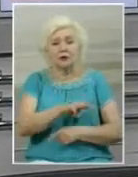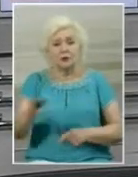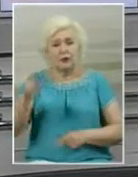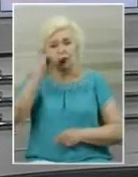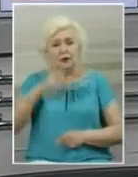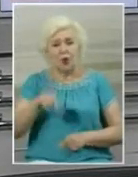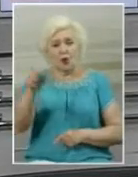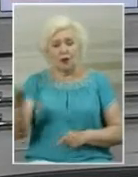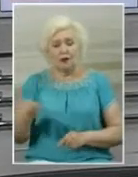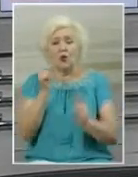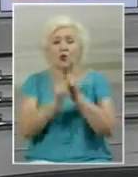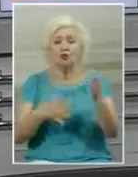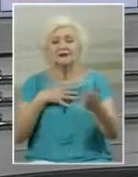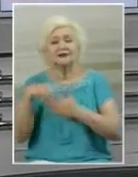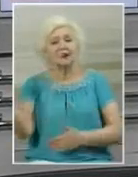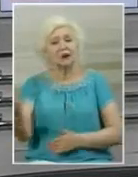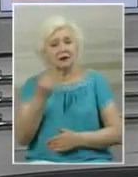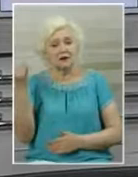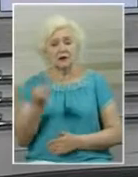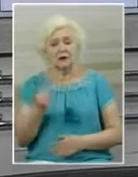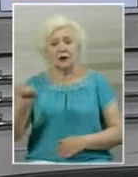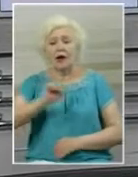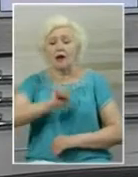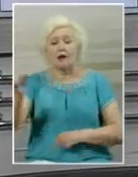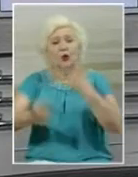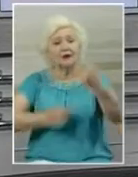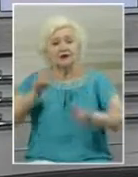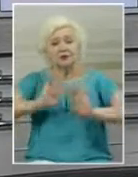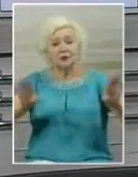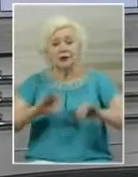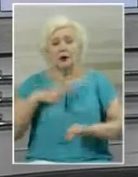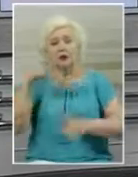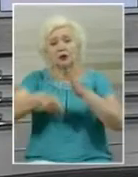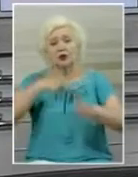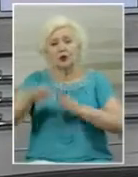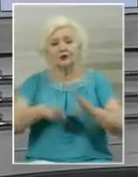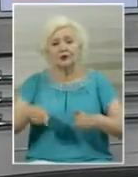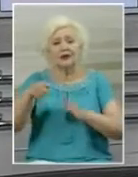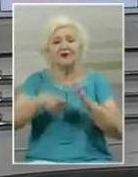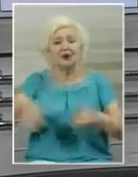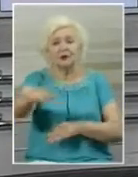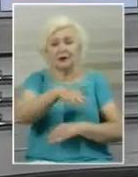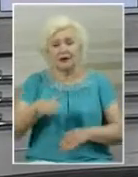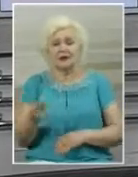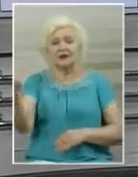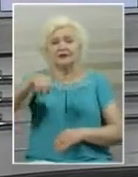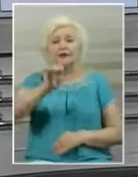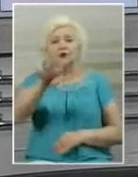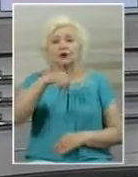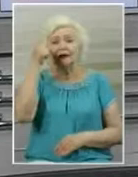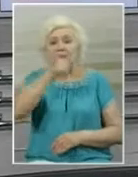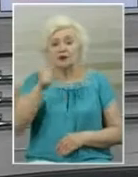українців. У кожного своя історія. Герой наступного сюжету був шахтарем у Донецьку. 2014